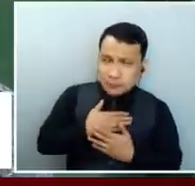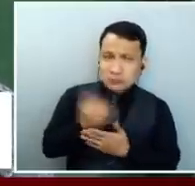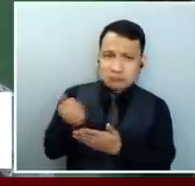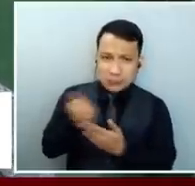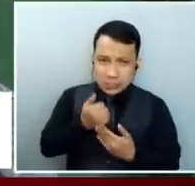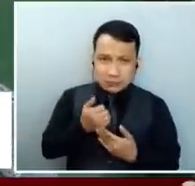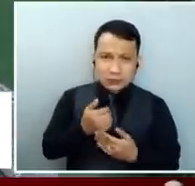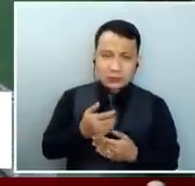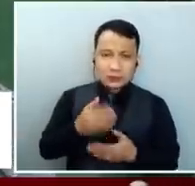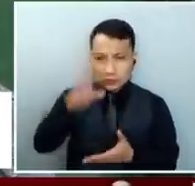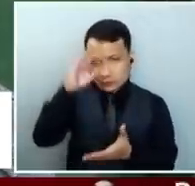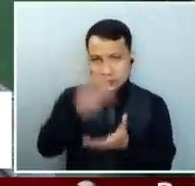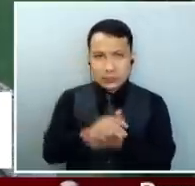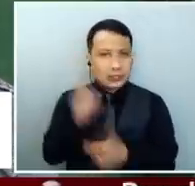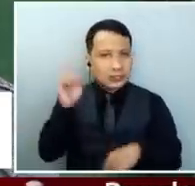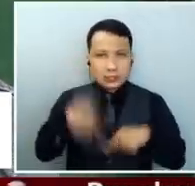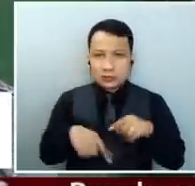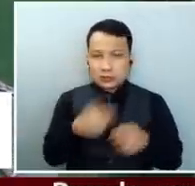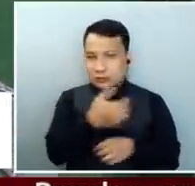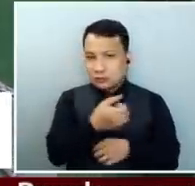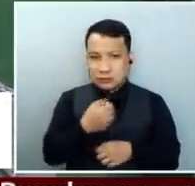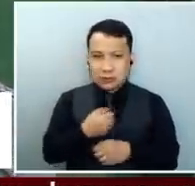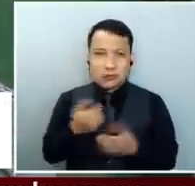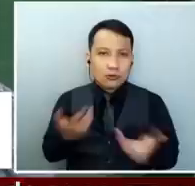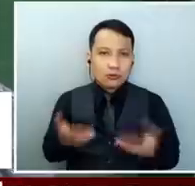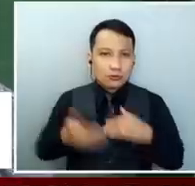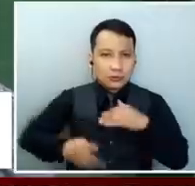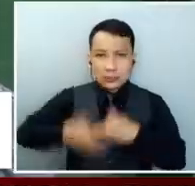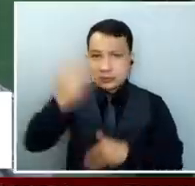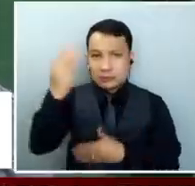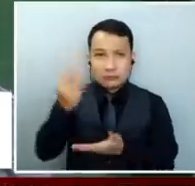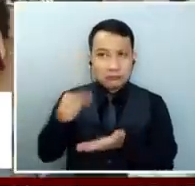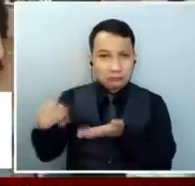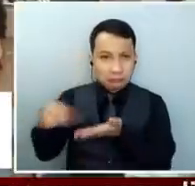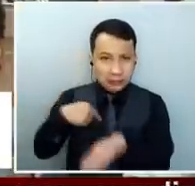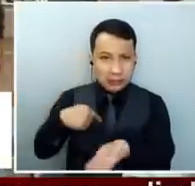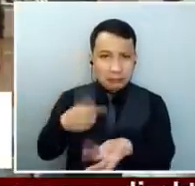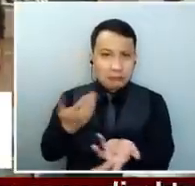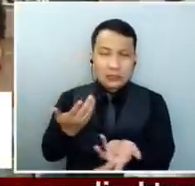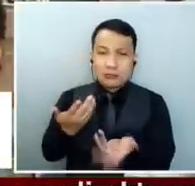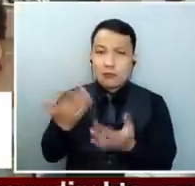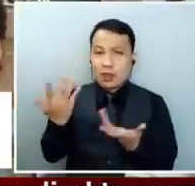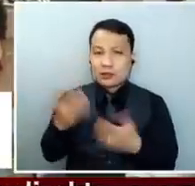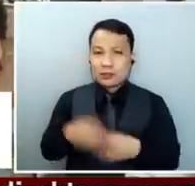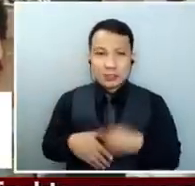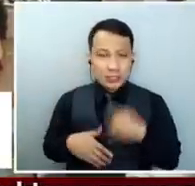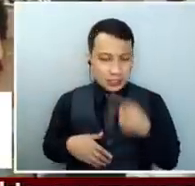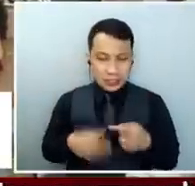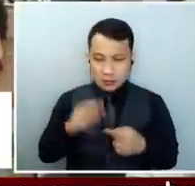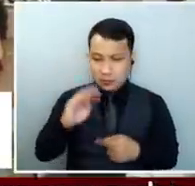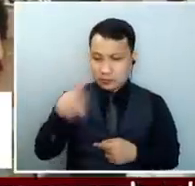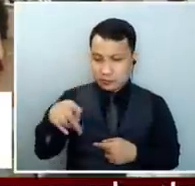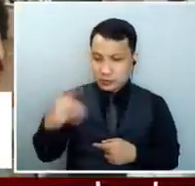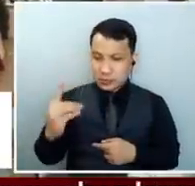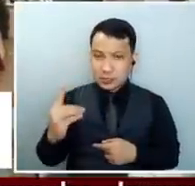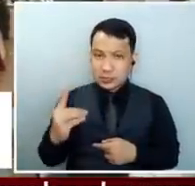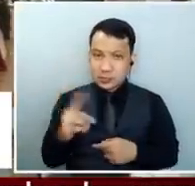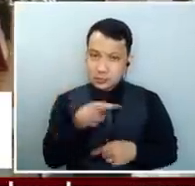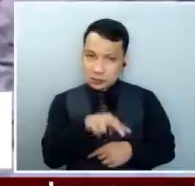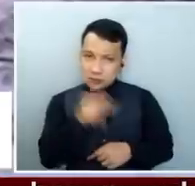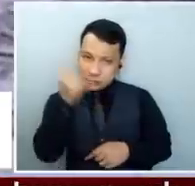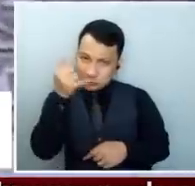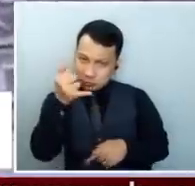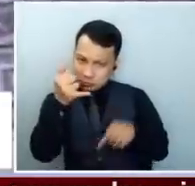po makuha-kuha sa kulinarya kasi mataas po yung hinihingi sa amin. Ayon sa MPD, base sa kuha ng